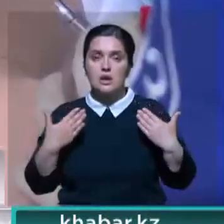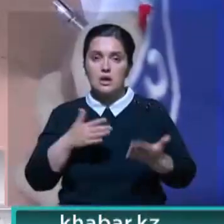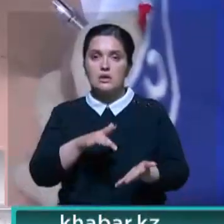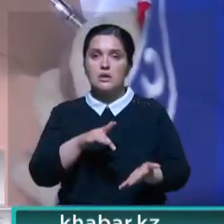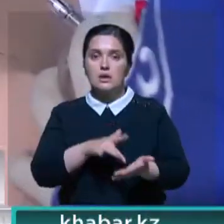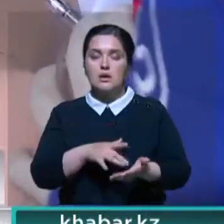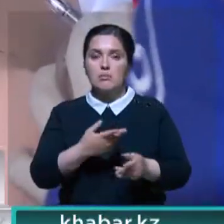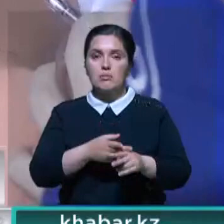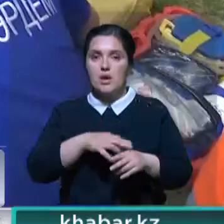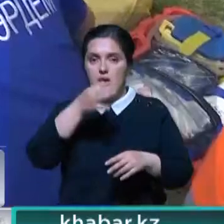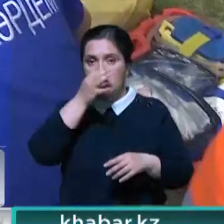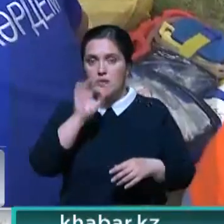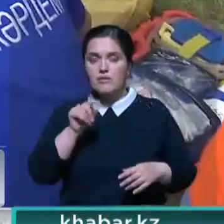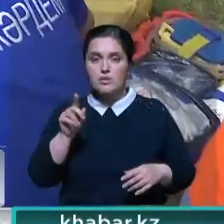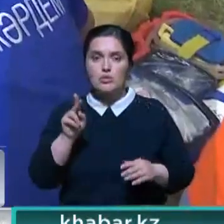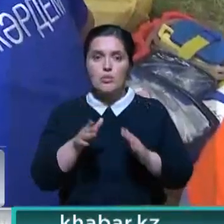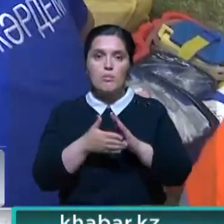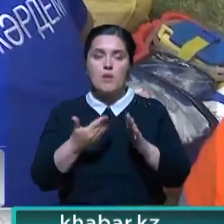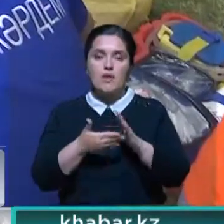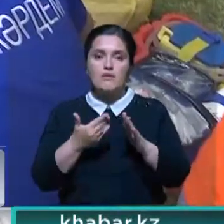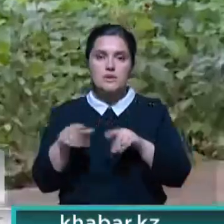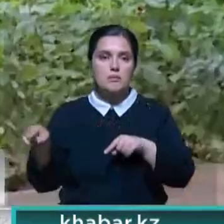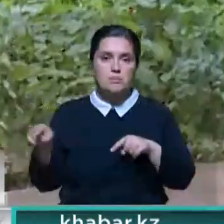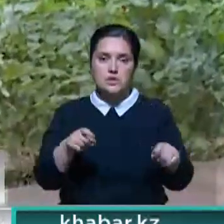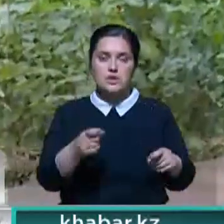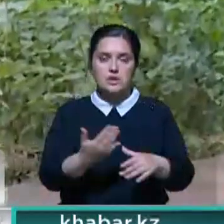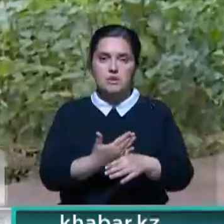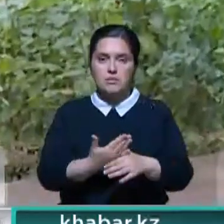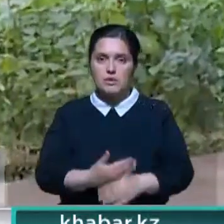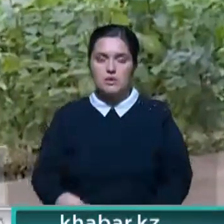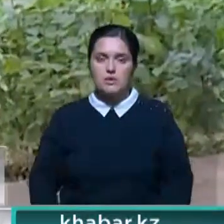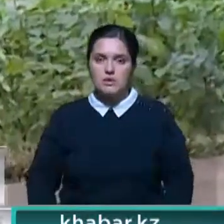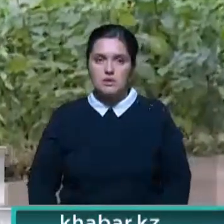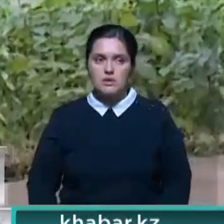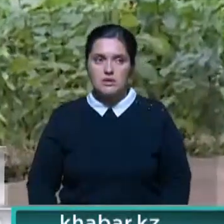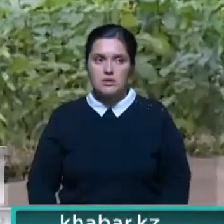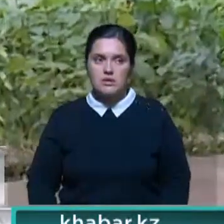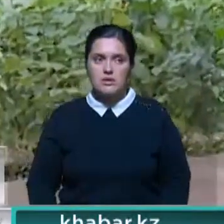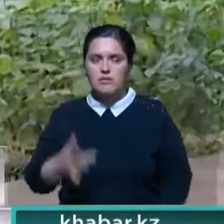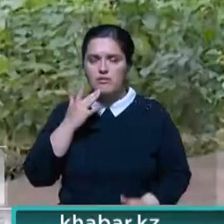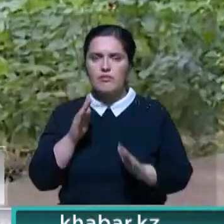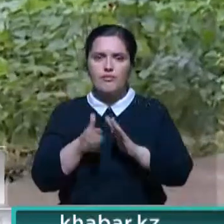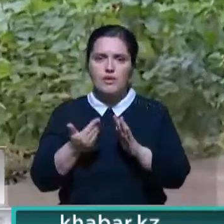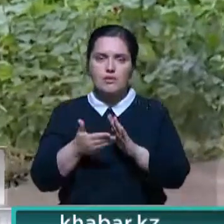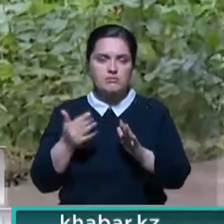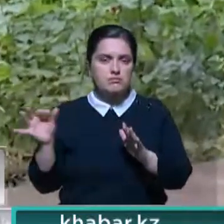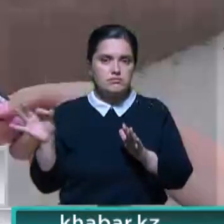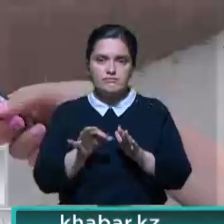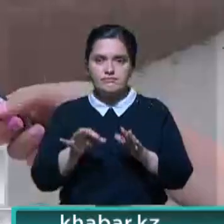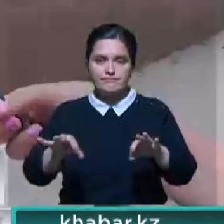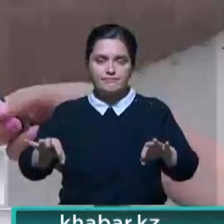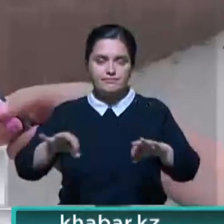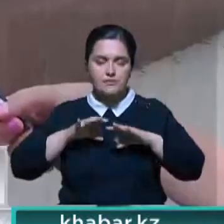горожанам оценить навыки тех, кто по вызову примчится к ним на помощь. Сколько вызывали, очень хорошо, быстро приезжали на